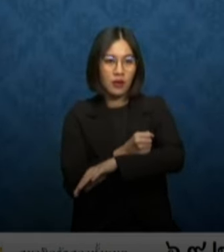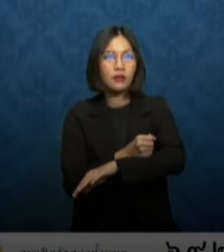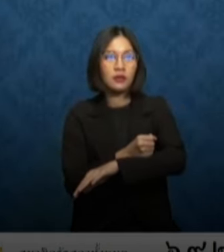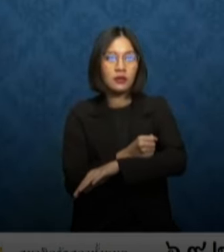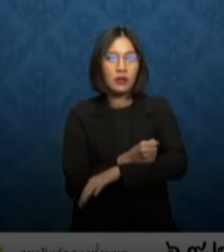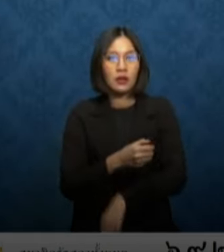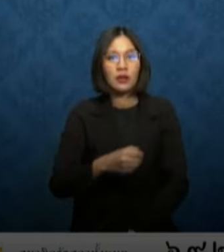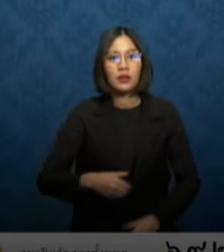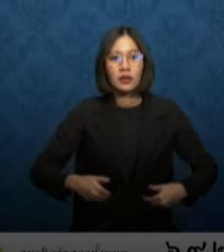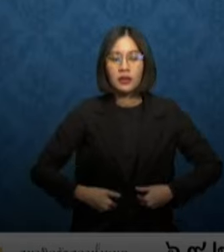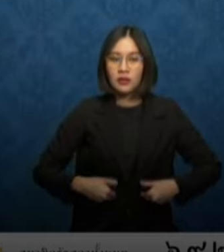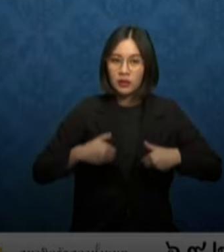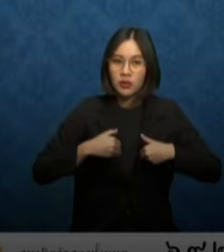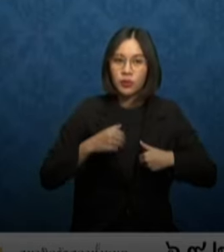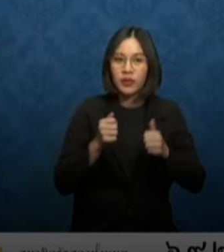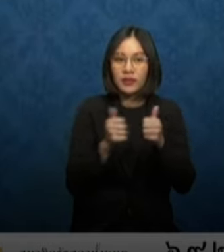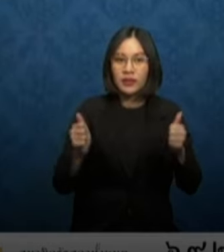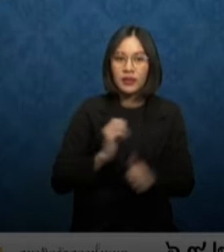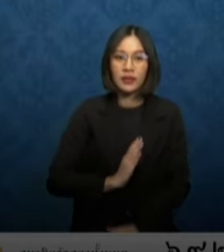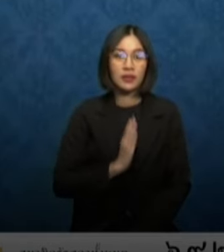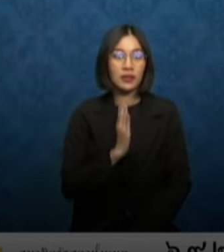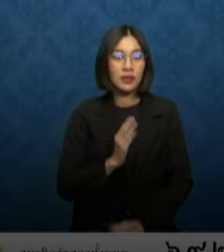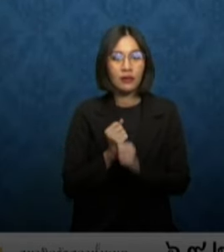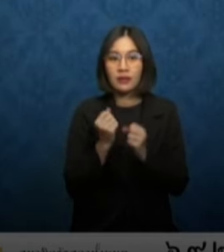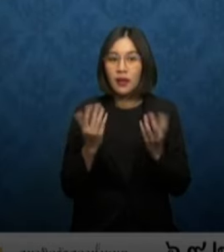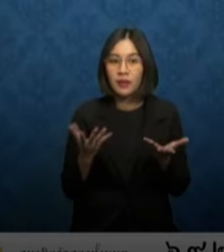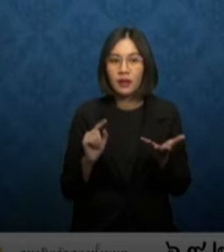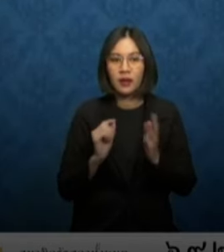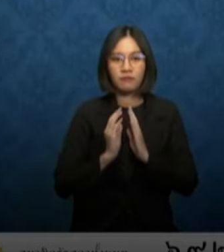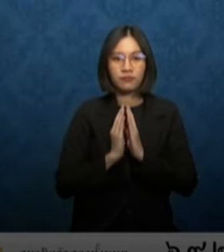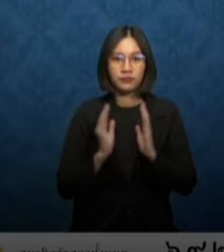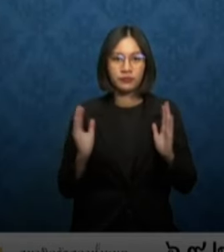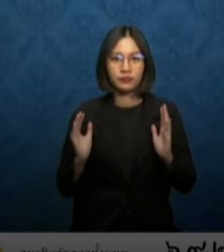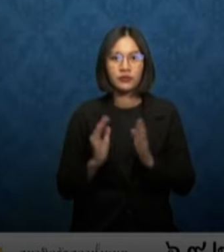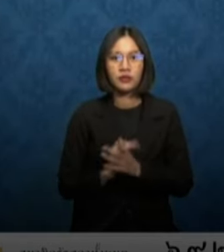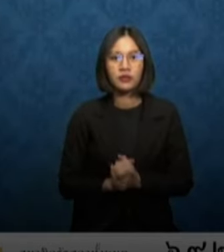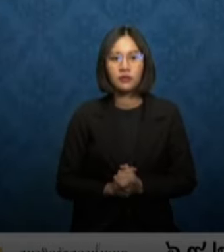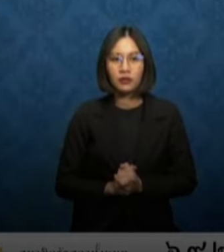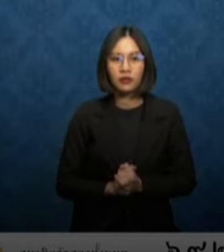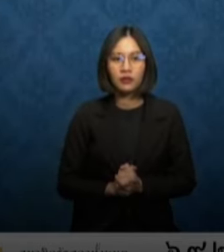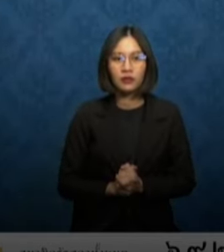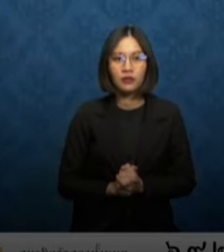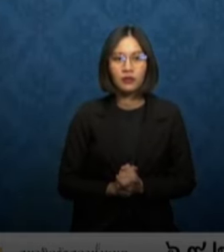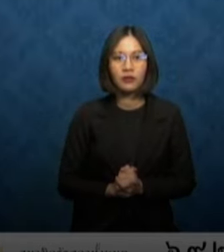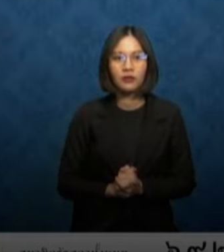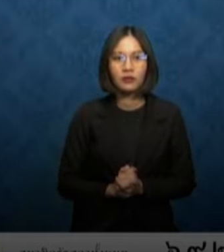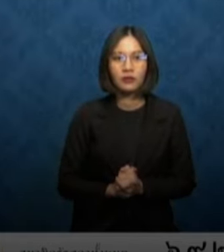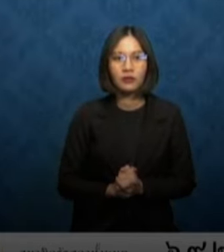มีกินมีใช้มีเกียรติมีศักดิ์ศรีได้อย่างไรขอบคุณครับท่านประธานครับท่านท่านประธานครับ